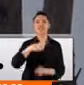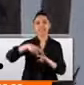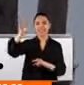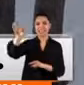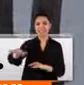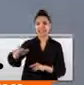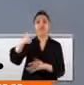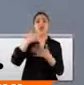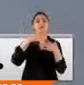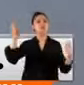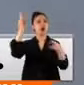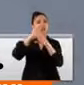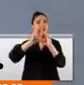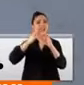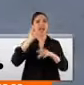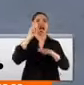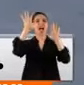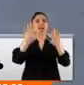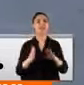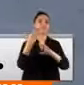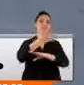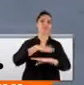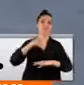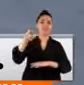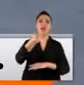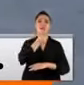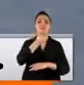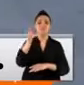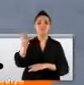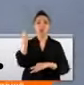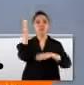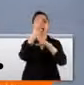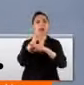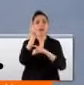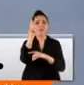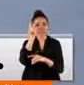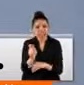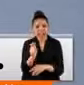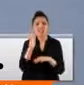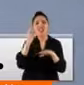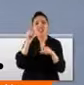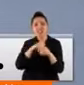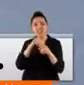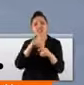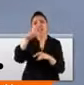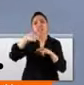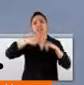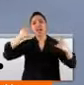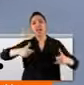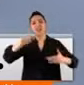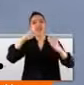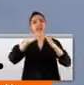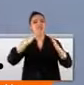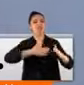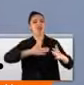Hira'nın en büyük hayali Anıtkabir'i görmekti. Öyle ki babası hayali biraz olsun gerçekleşsin diye Hakkari Yüksekova'daki